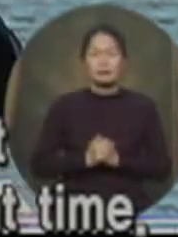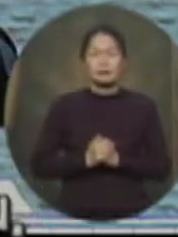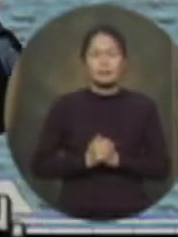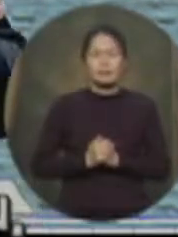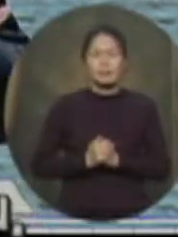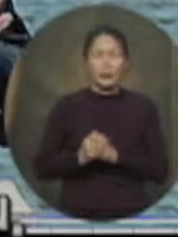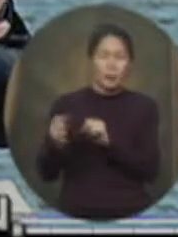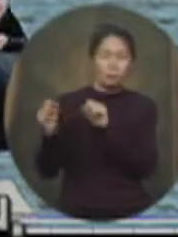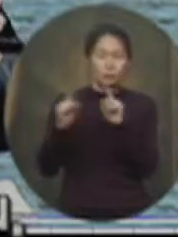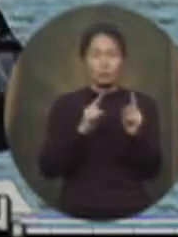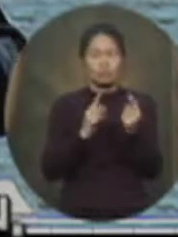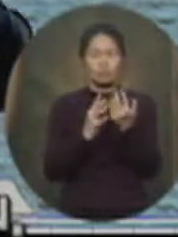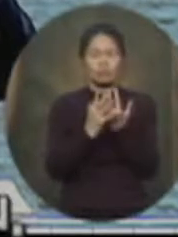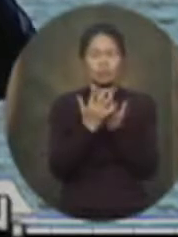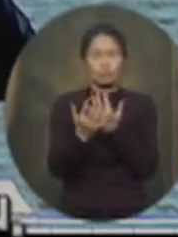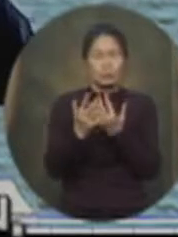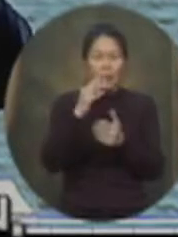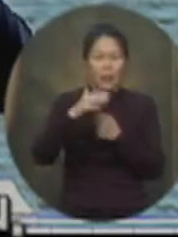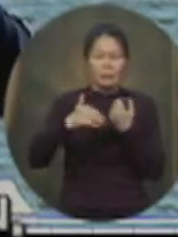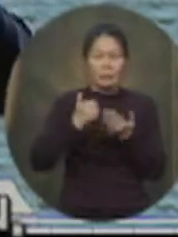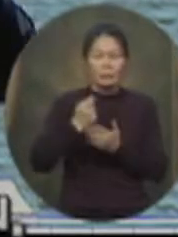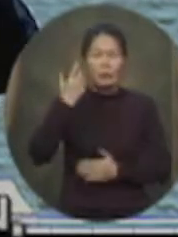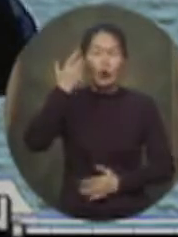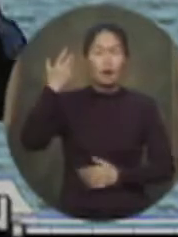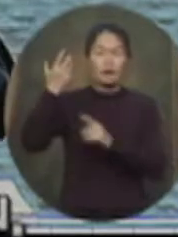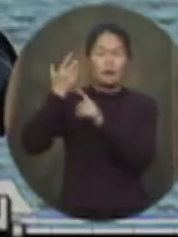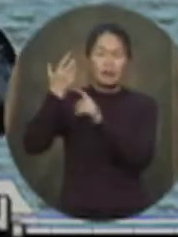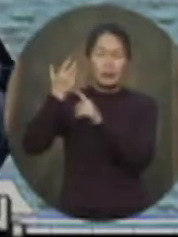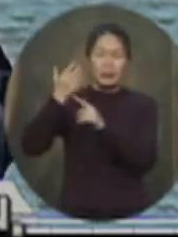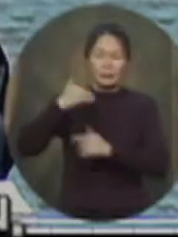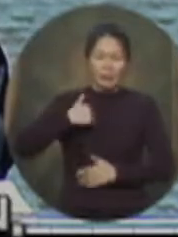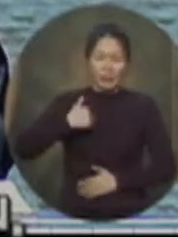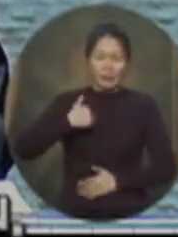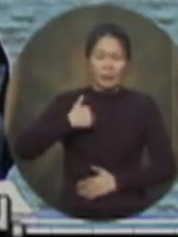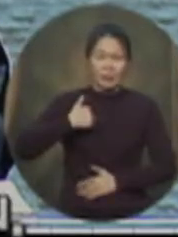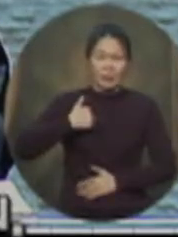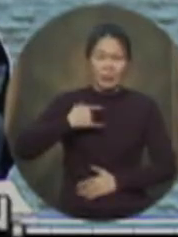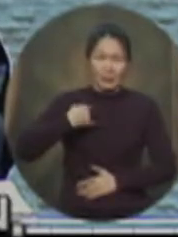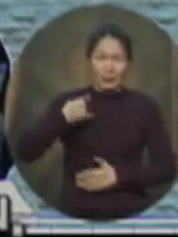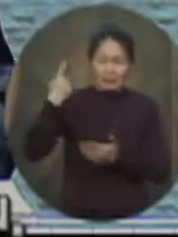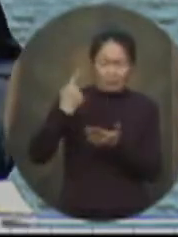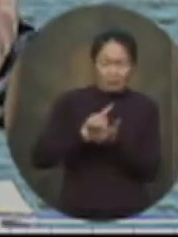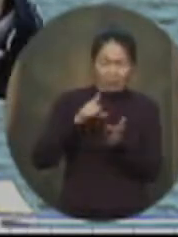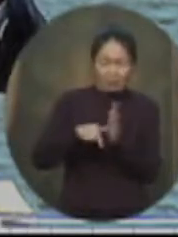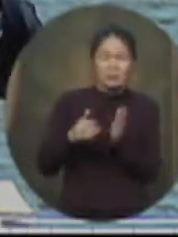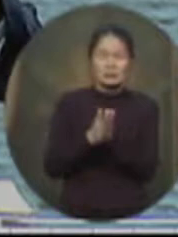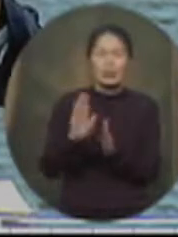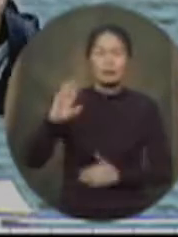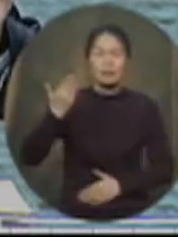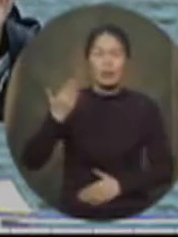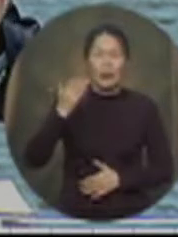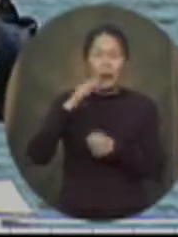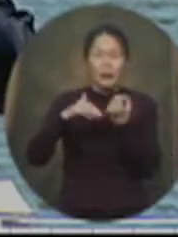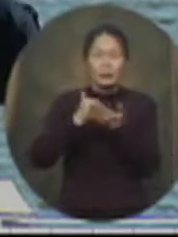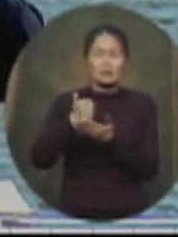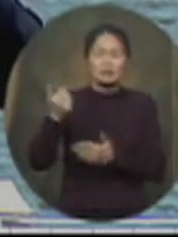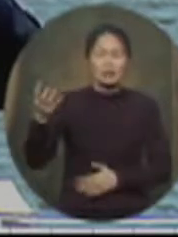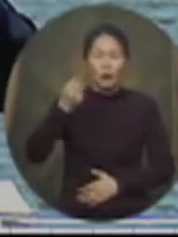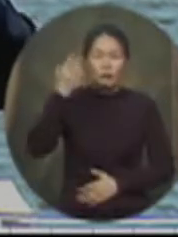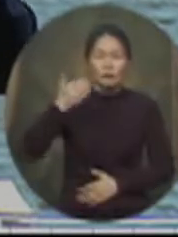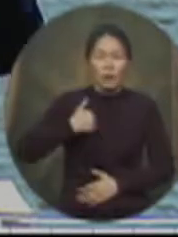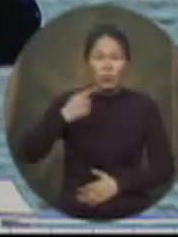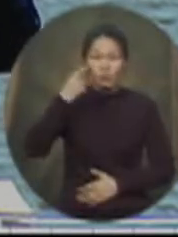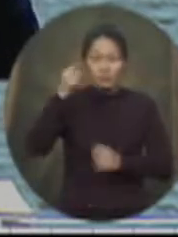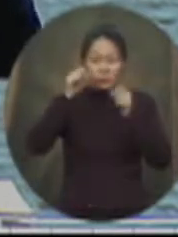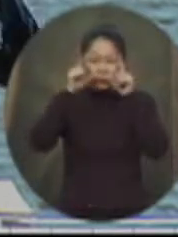붕 은 하나님의 영이 내게 임할 때 시작이 됩니다 하나님의 성령께서 내 눈을